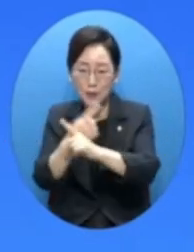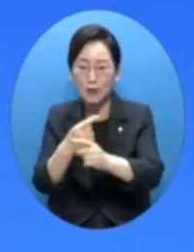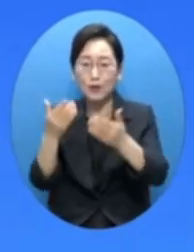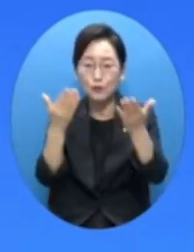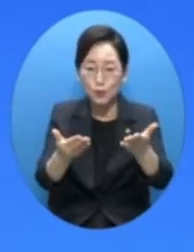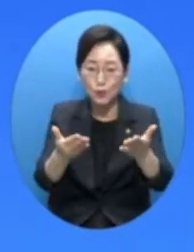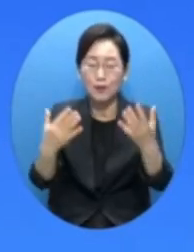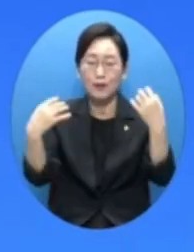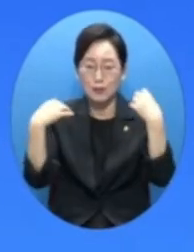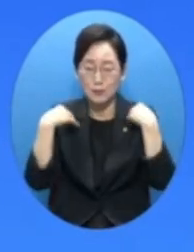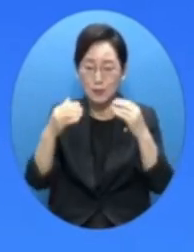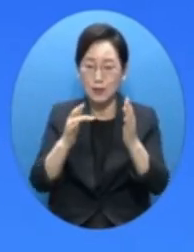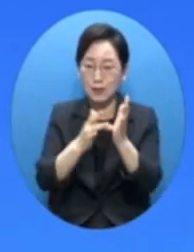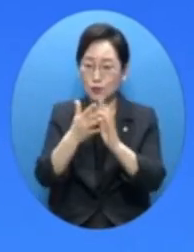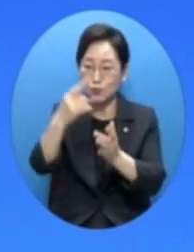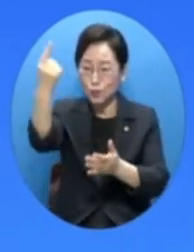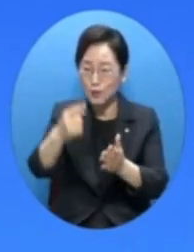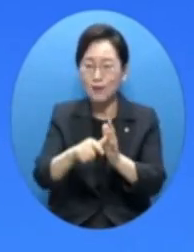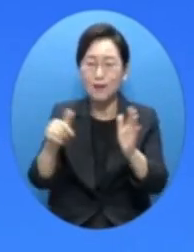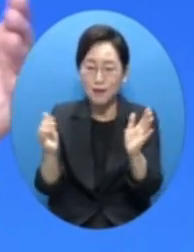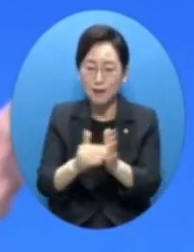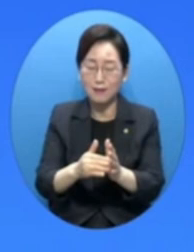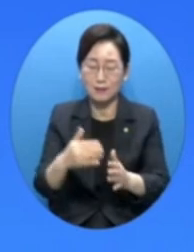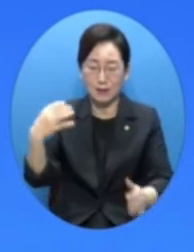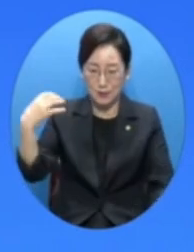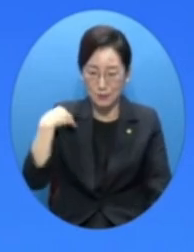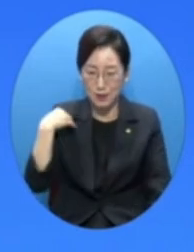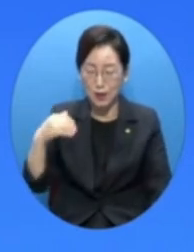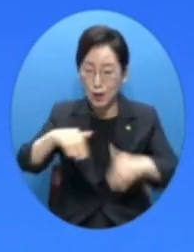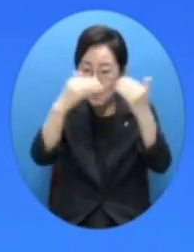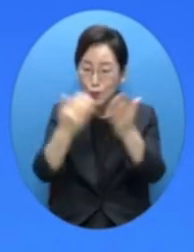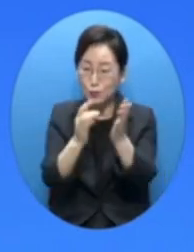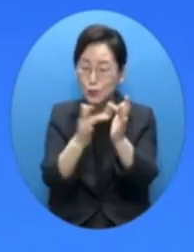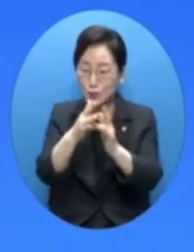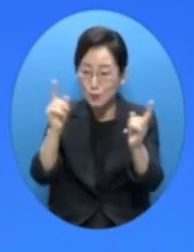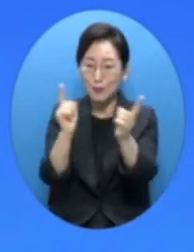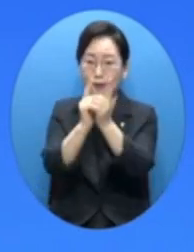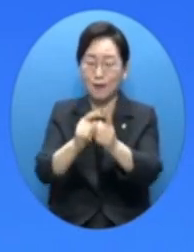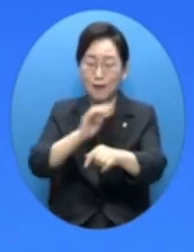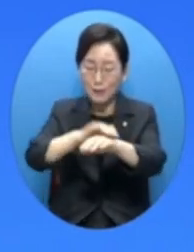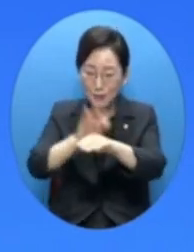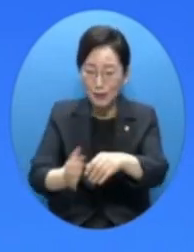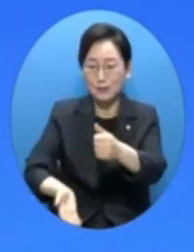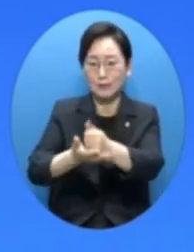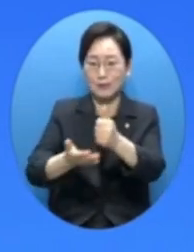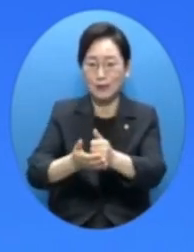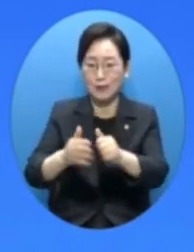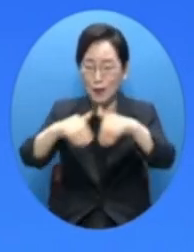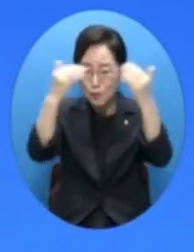사명을 주물자까지 감당해서 우리 모두가 하나님 앞에 설 때 잘하였다 칭찬받는 주님의